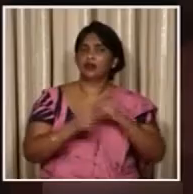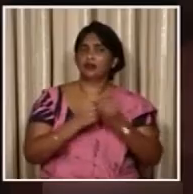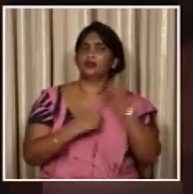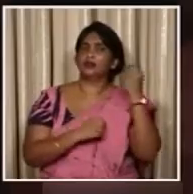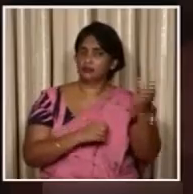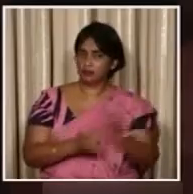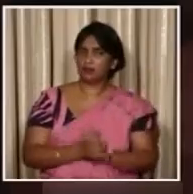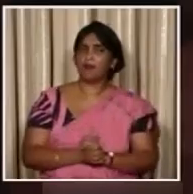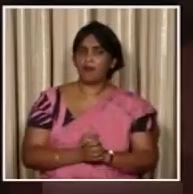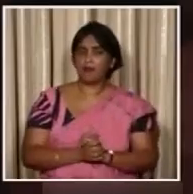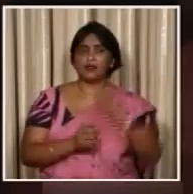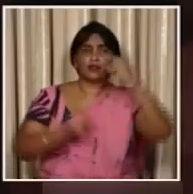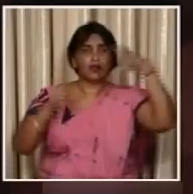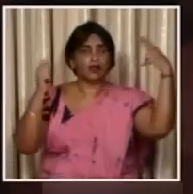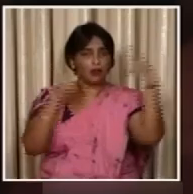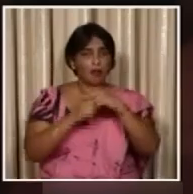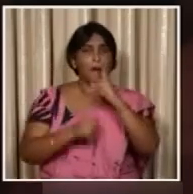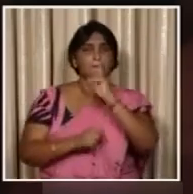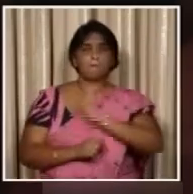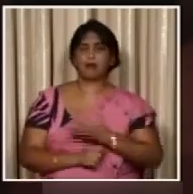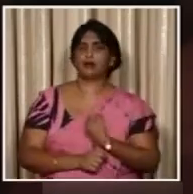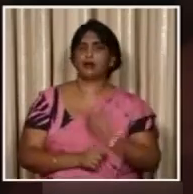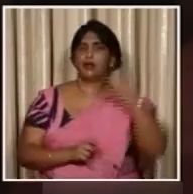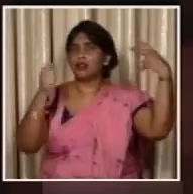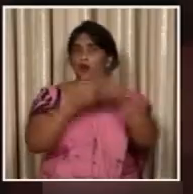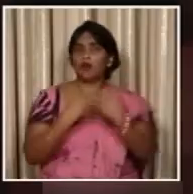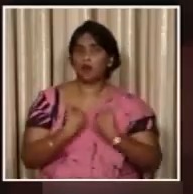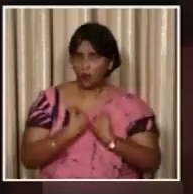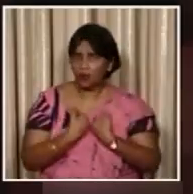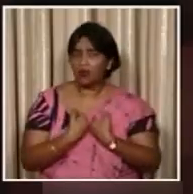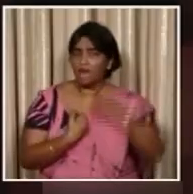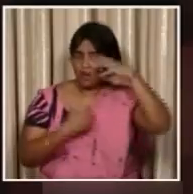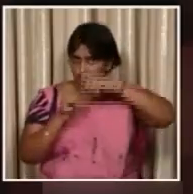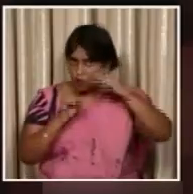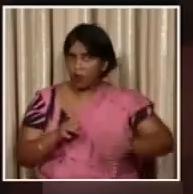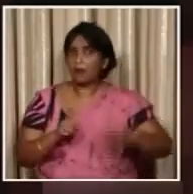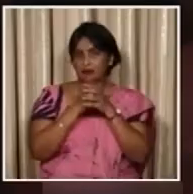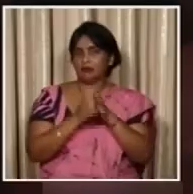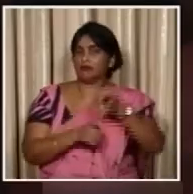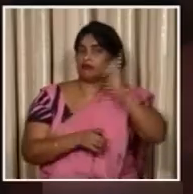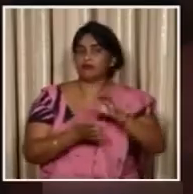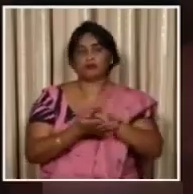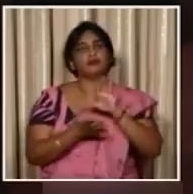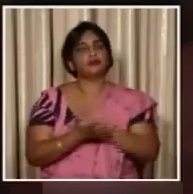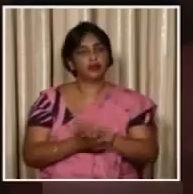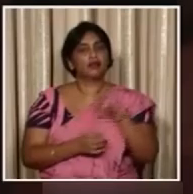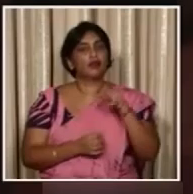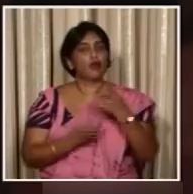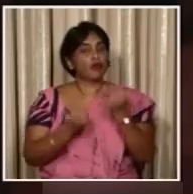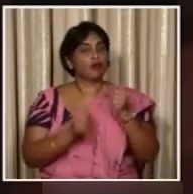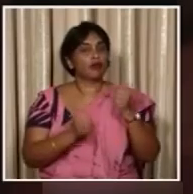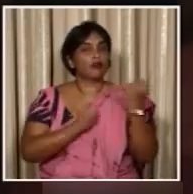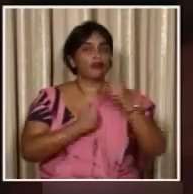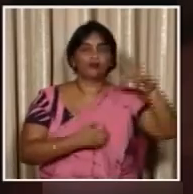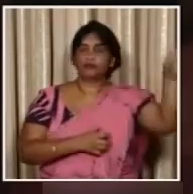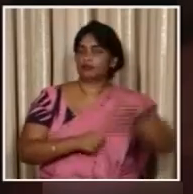දෙන්නේ. ඩිස්කනෙක්ෂන් බැනුම් අහන්නේ අපි. ඩිස්කනෙක්ෂන් කරන්නේ කවුද? ඩිස්කනෙක්ෂන් කරන්නේත් පුද්ගලික ආයතන. ඒ කට්ටියට ඕන තැන් වලින් තමයි වාහන